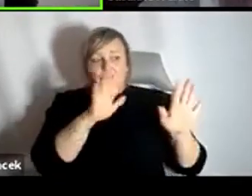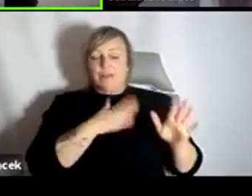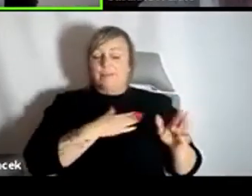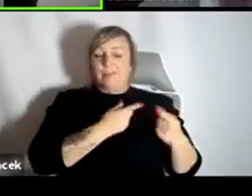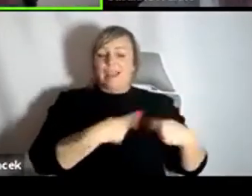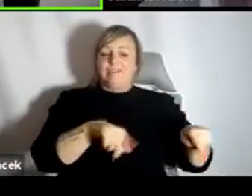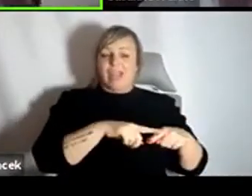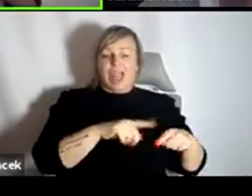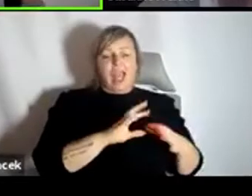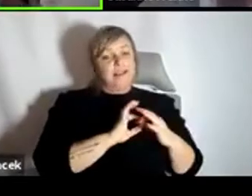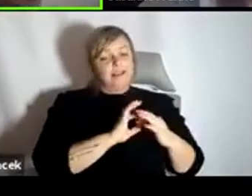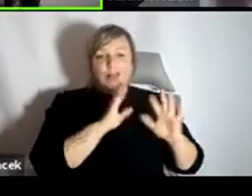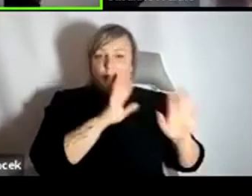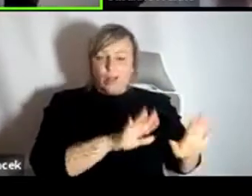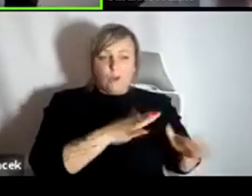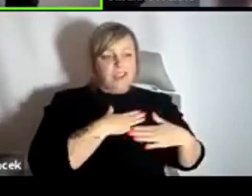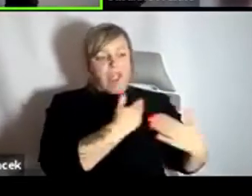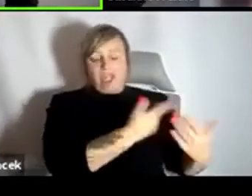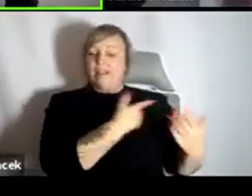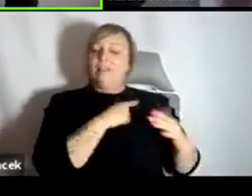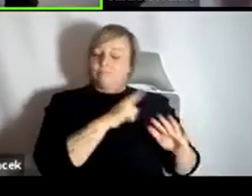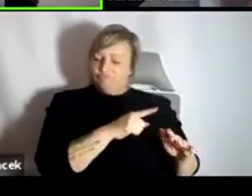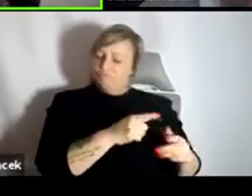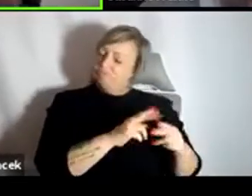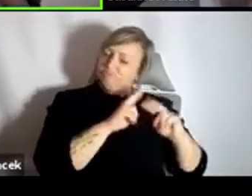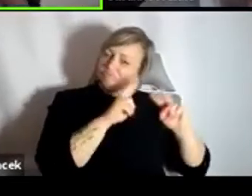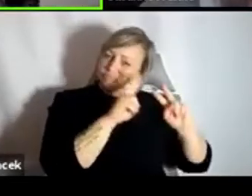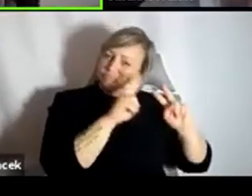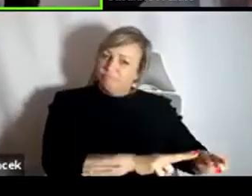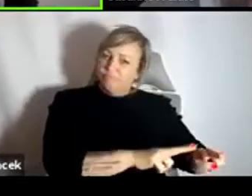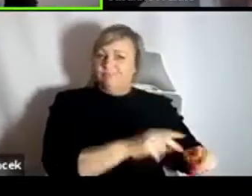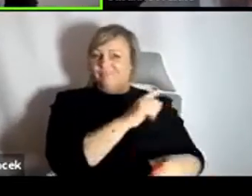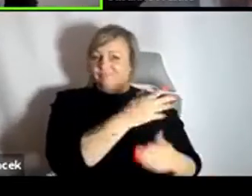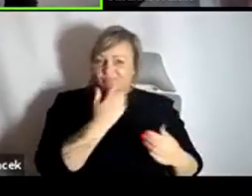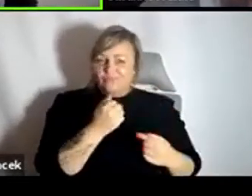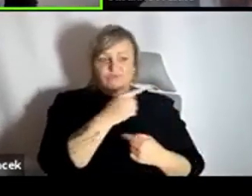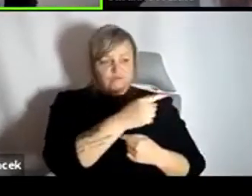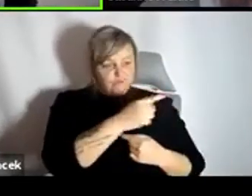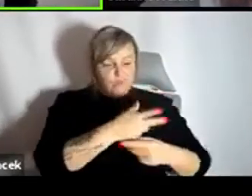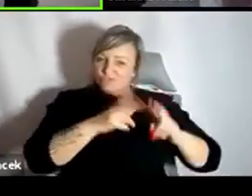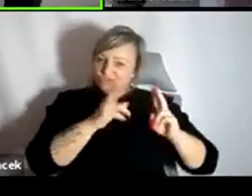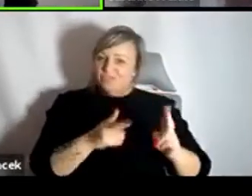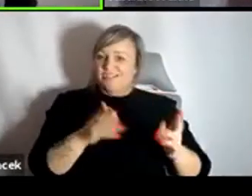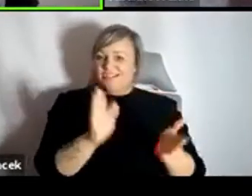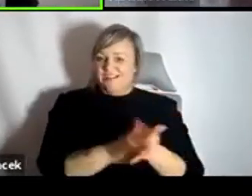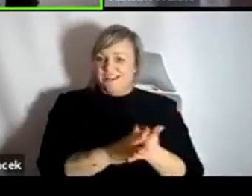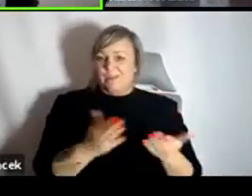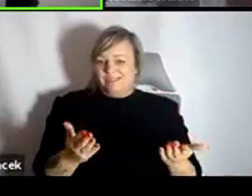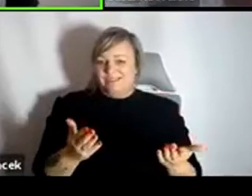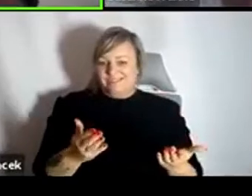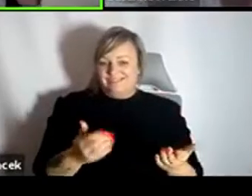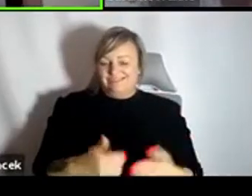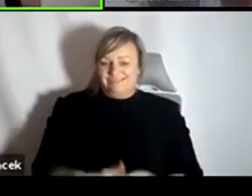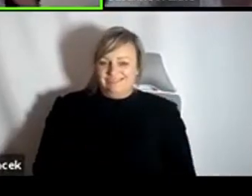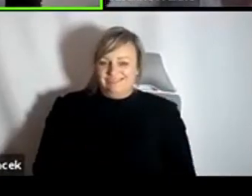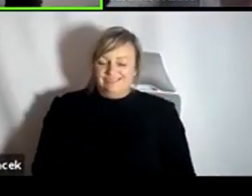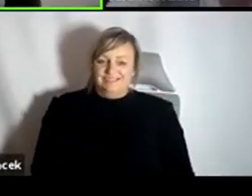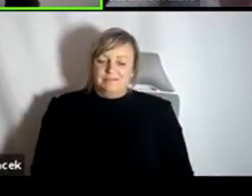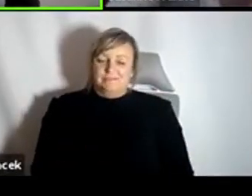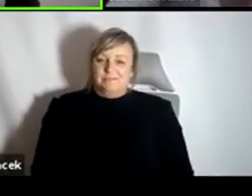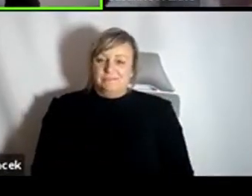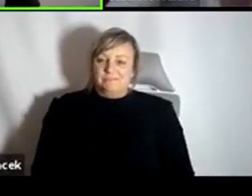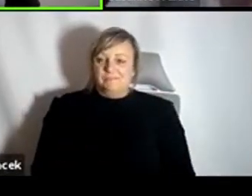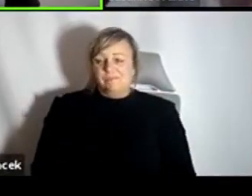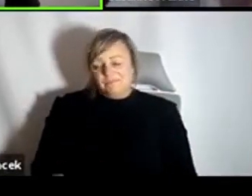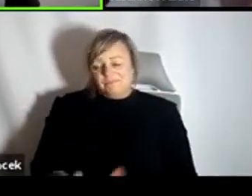Verein gegenüber. Du möchtest so gerne, dass das funktioniert und dass du das richtige Leben im Falschen hinkriegst, ne? Und das,